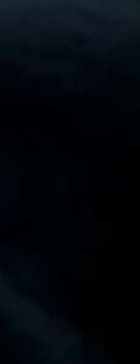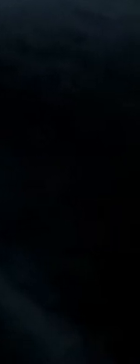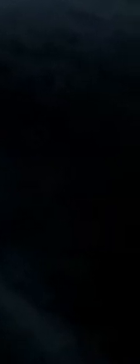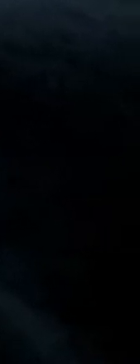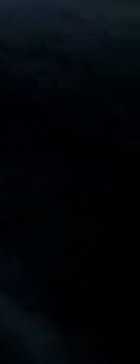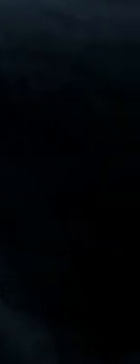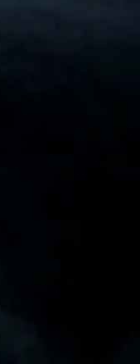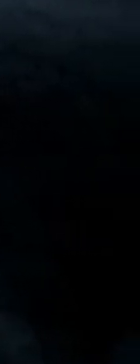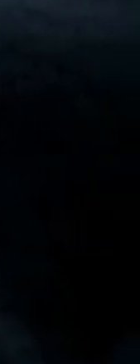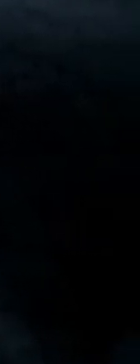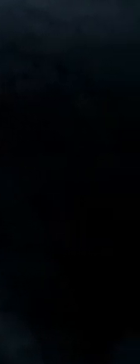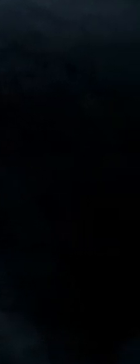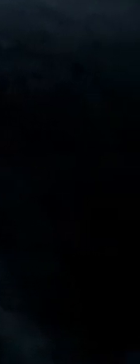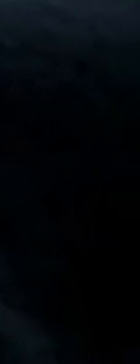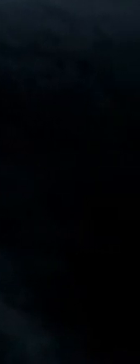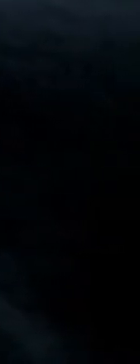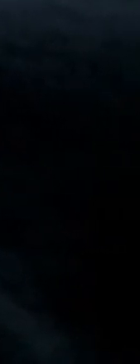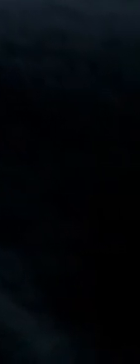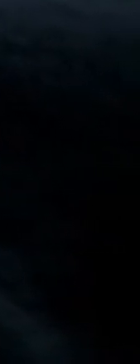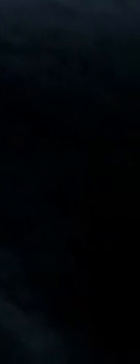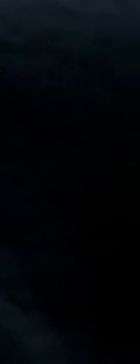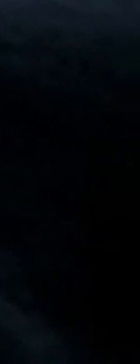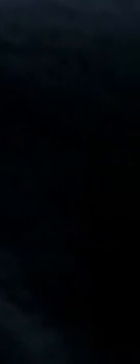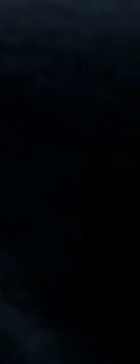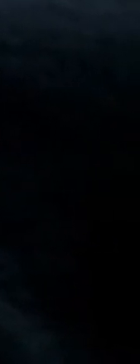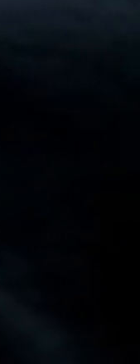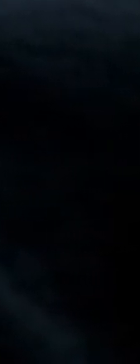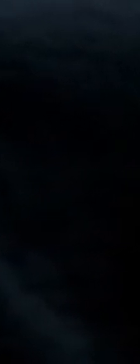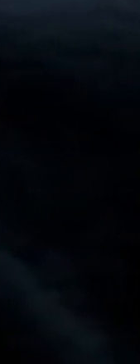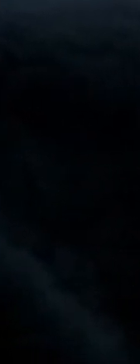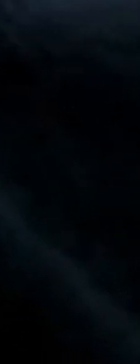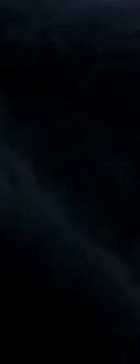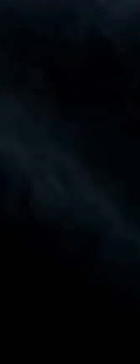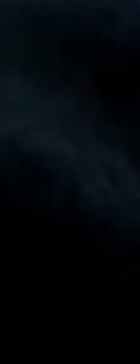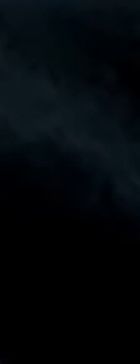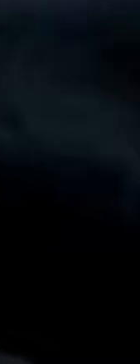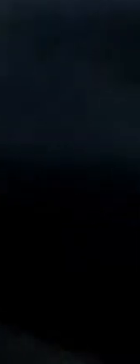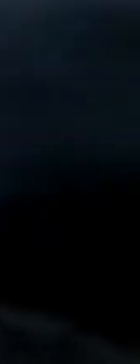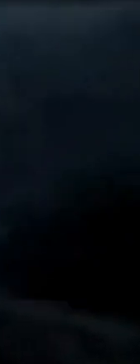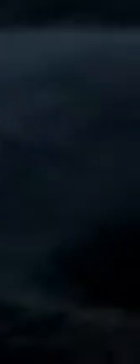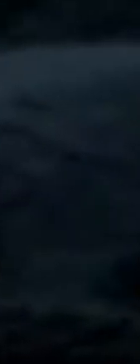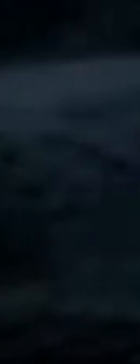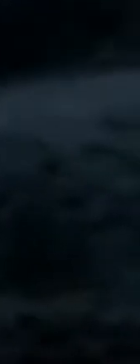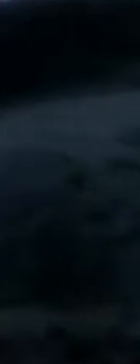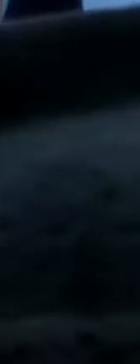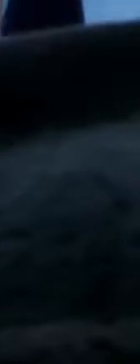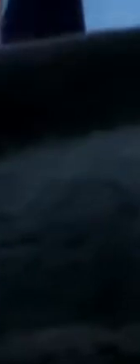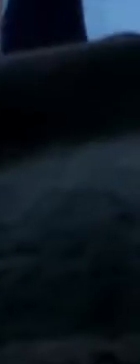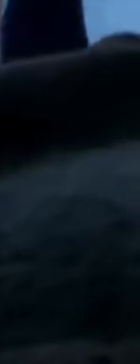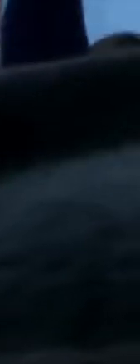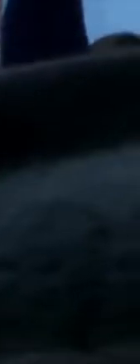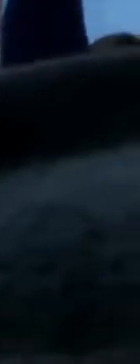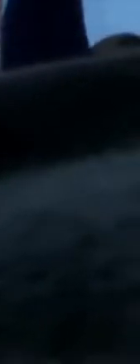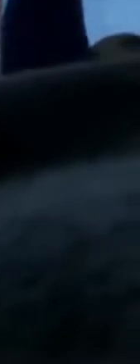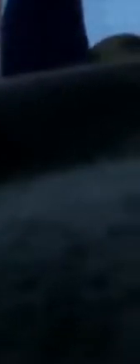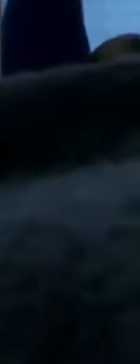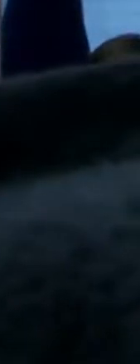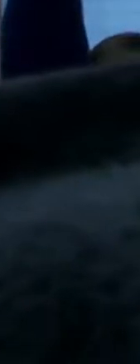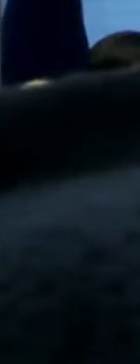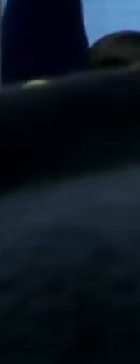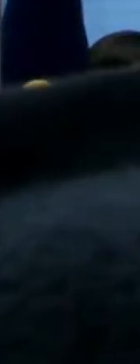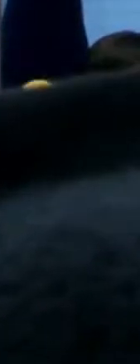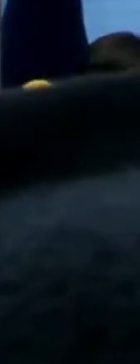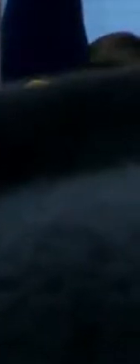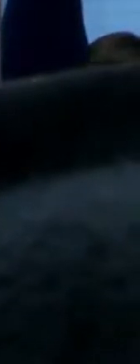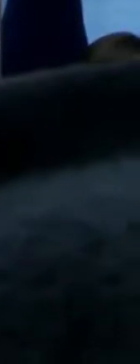계기로 삼중수소 는 안전하게 관리되고 있다는 것을 원전의 감전 위원회와